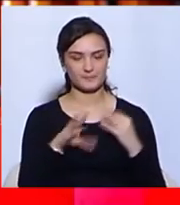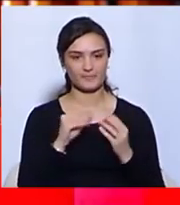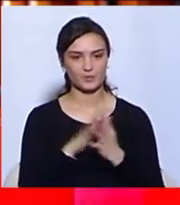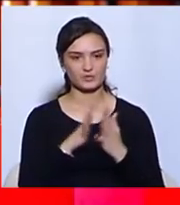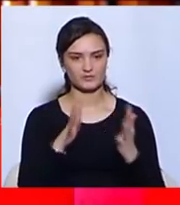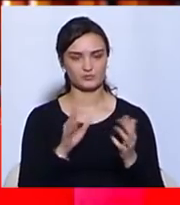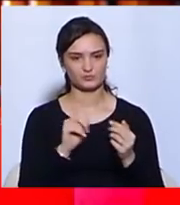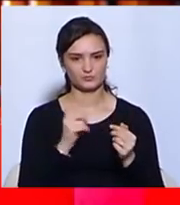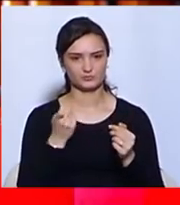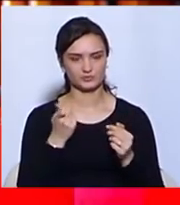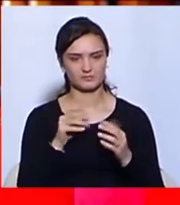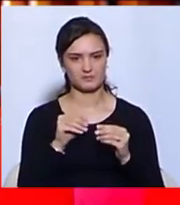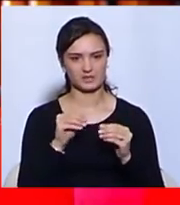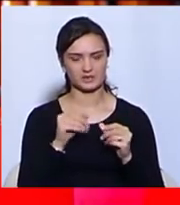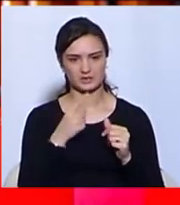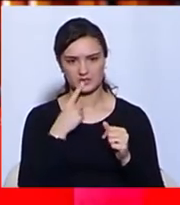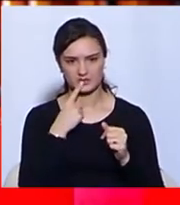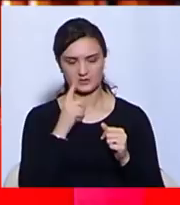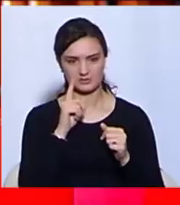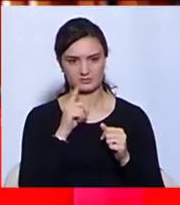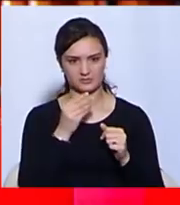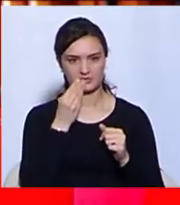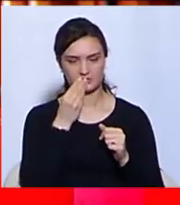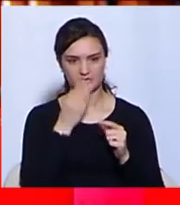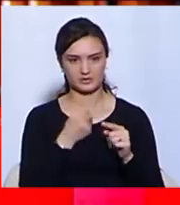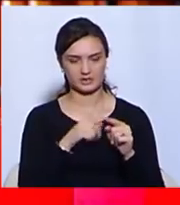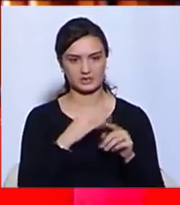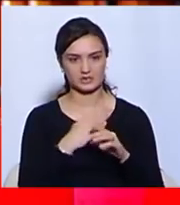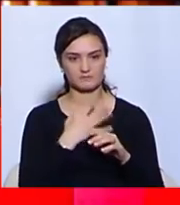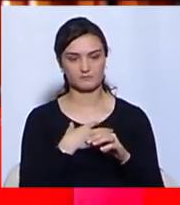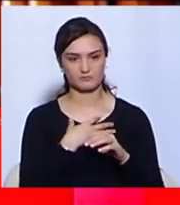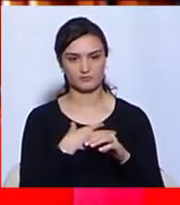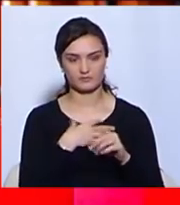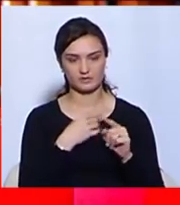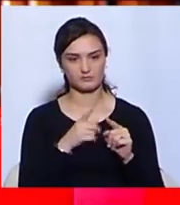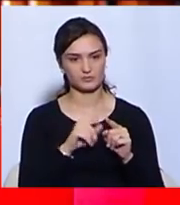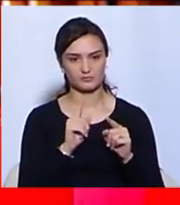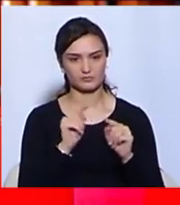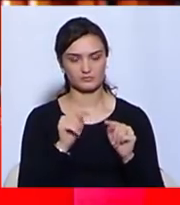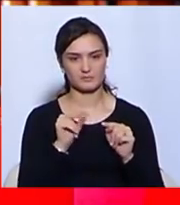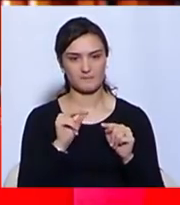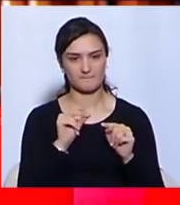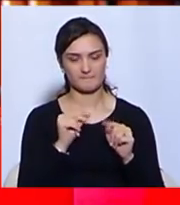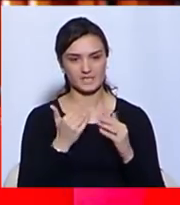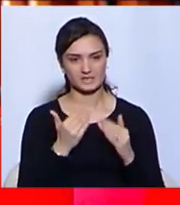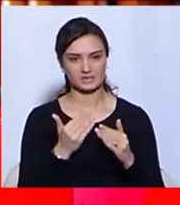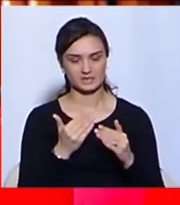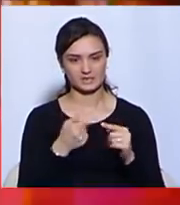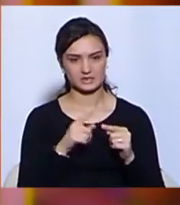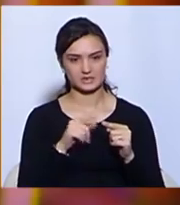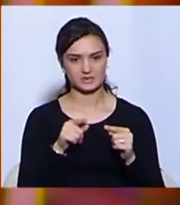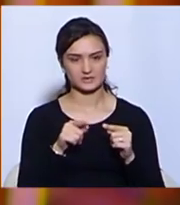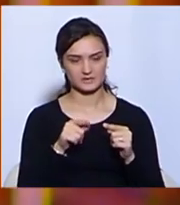უსაყვედო რომ კიდეც, რომ ცოტა მარილიანი მოქსულია დედას ადილი. ეს არის მნიშვნელოვანი სიმპტომი, იმიტომ რომ მარილზე